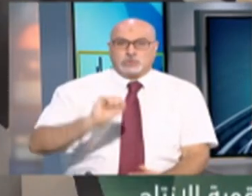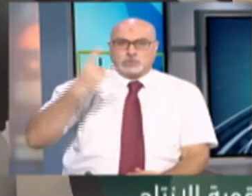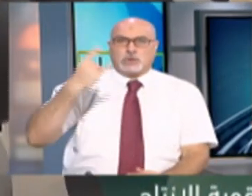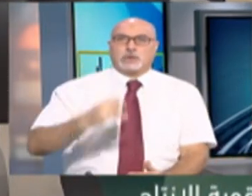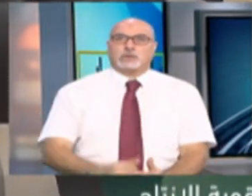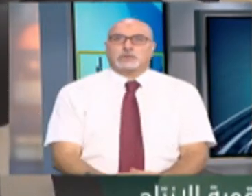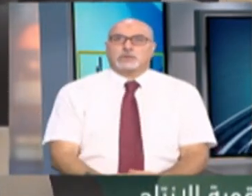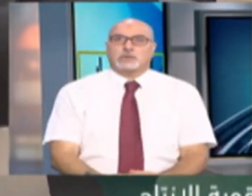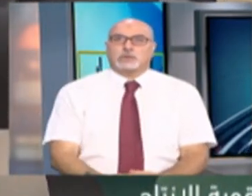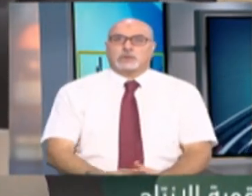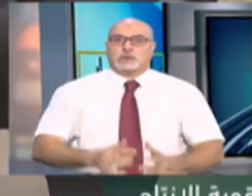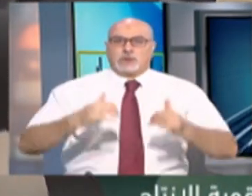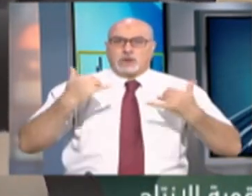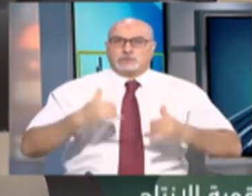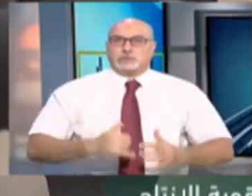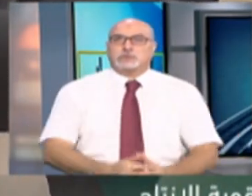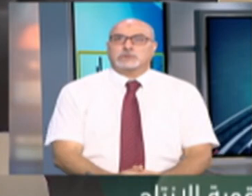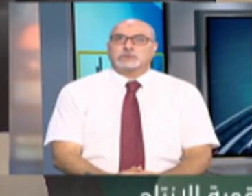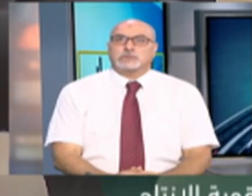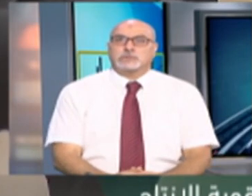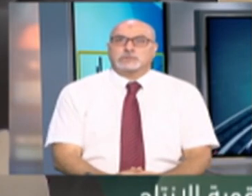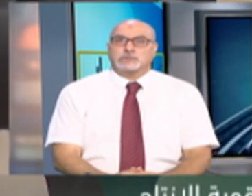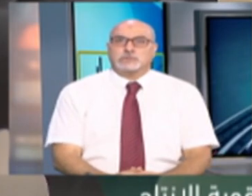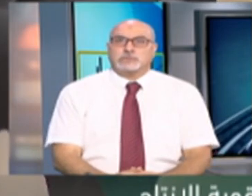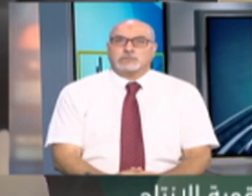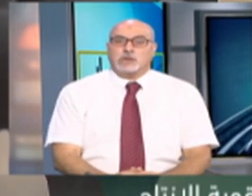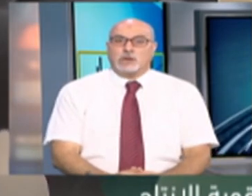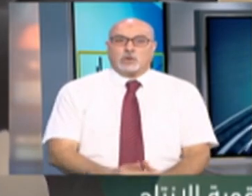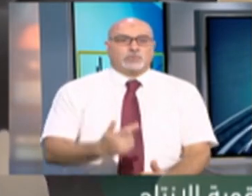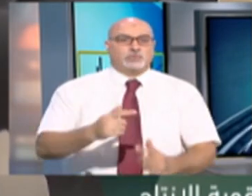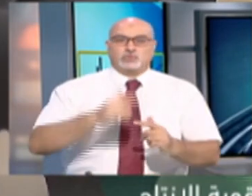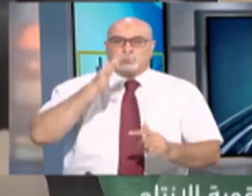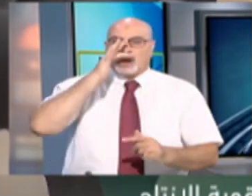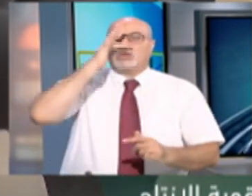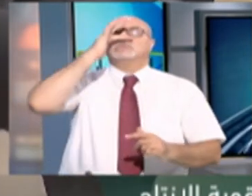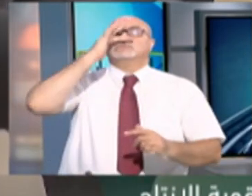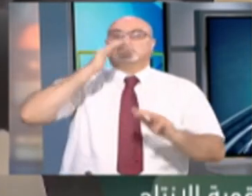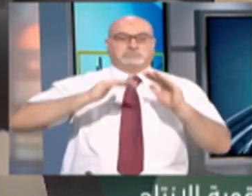خلت الجزائر يعني مرفوعة الصوت والرأس،